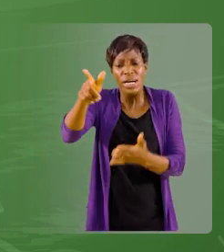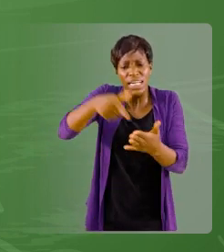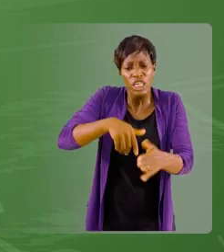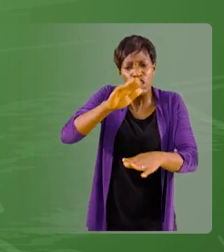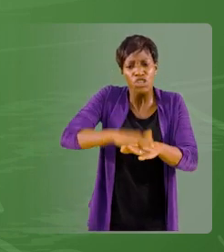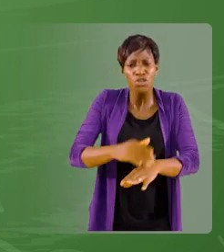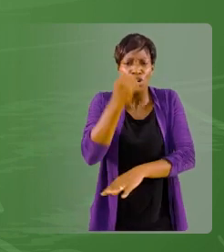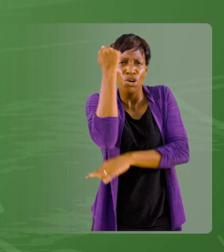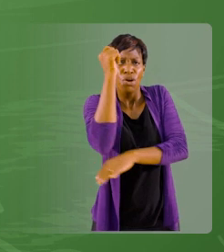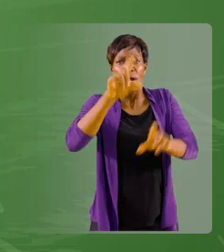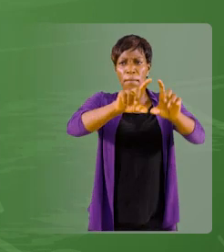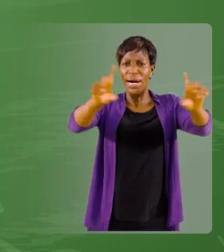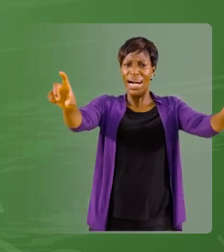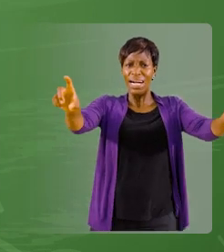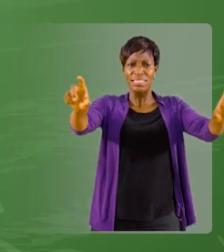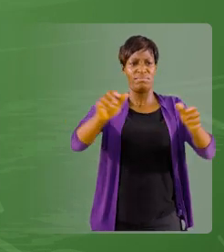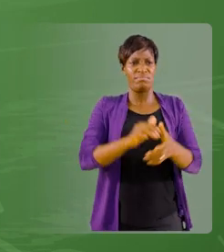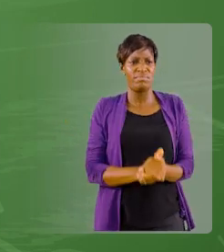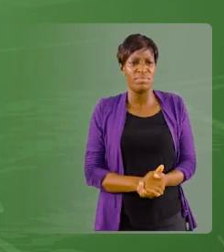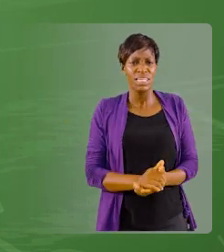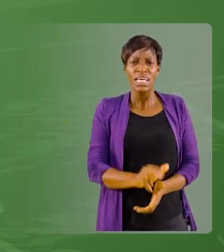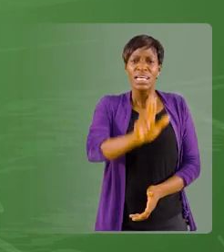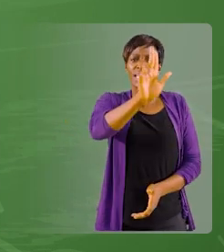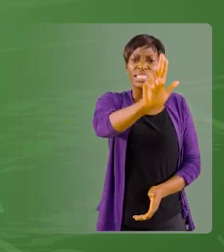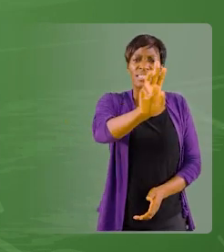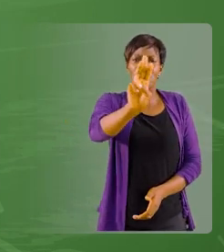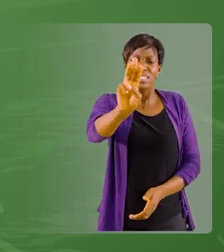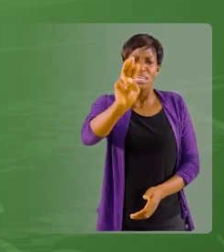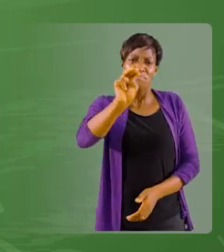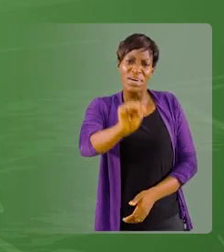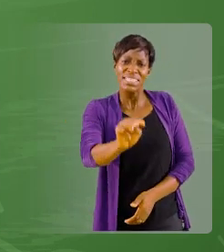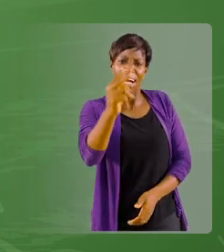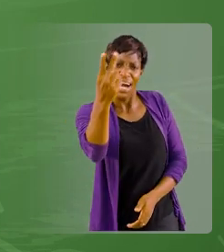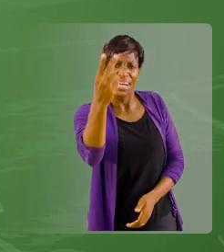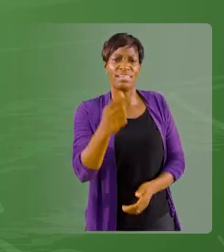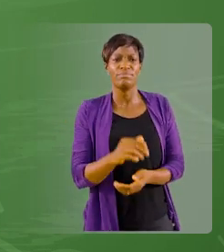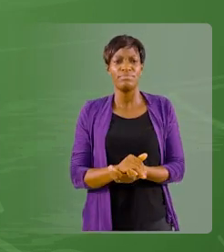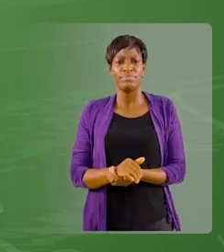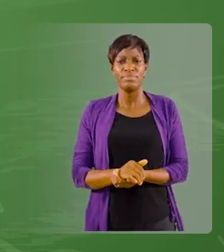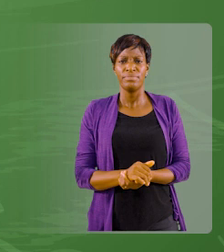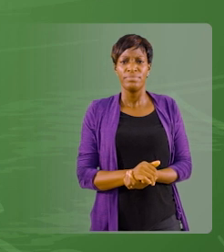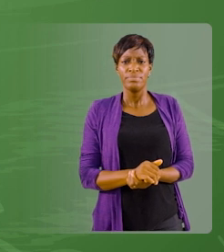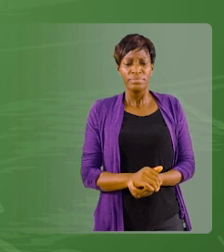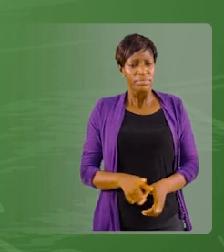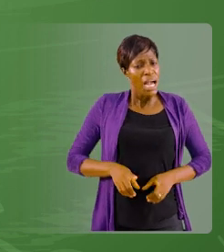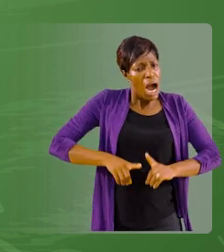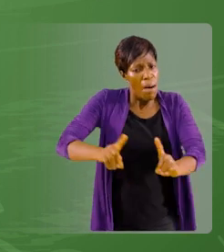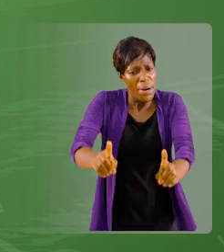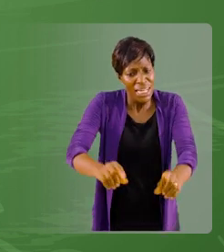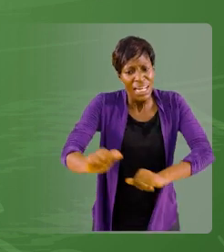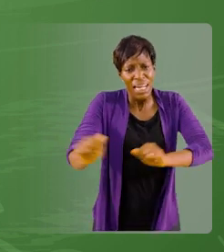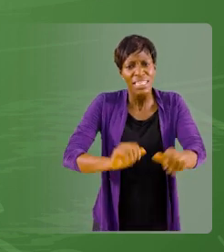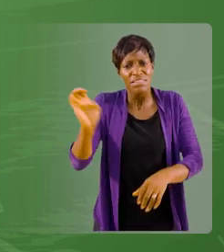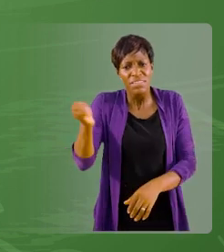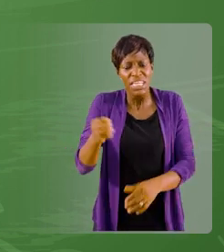sur une pancarte. 36 mètres carrés. Lors de leur entretien,